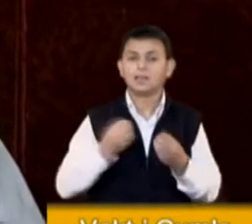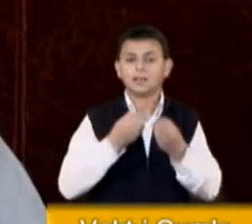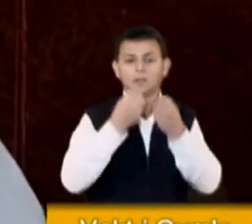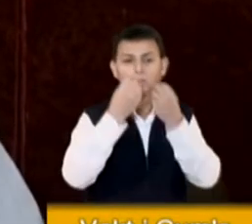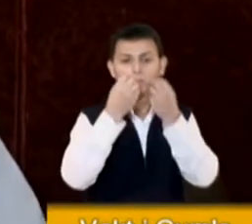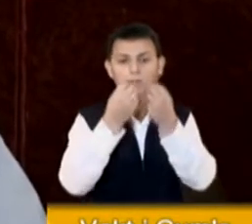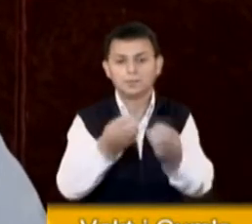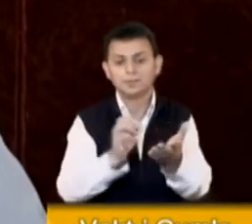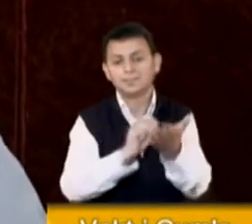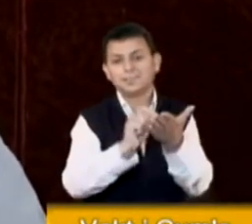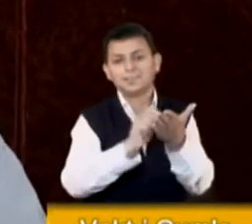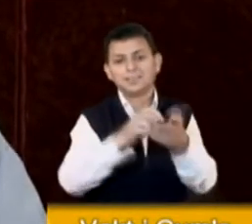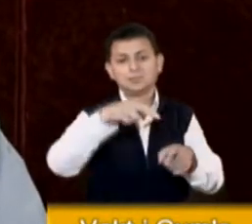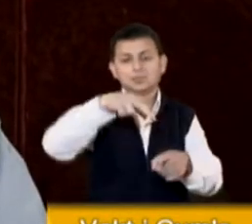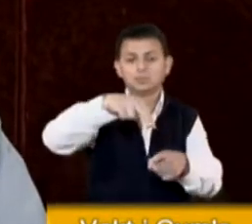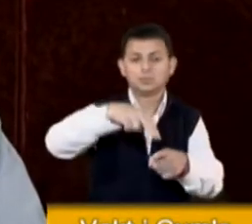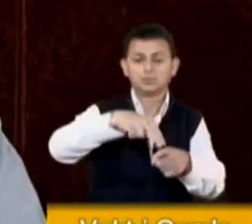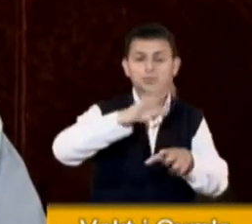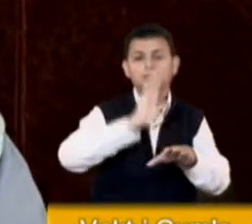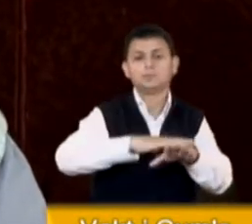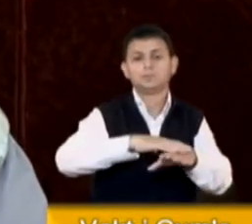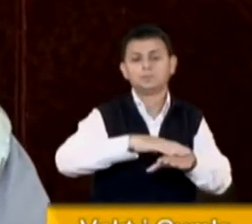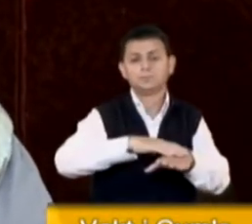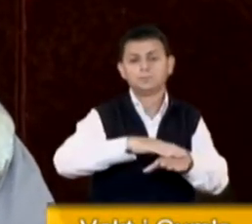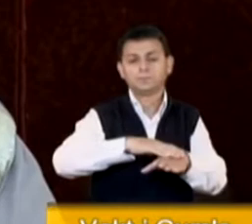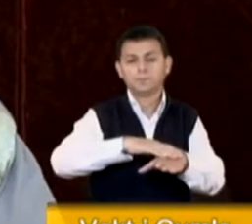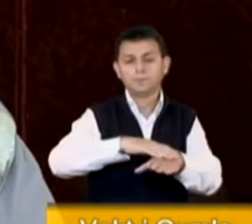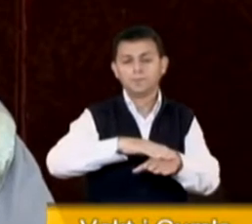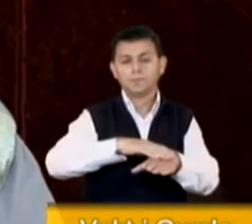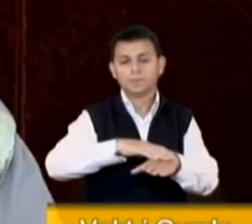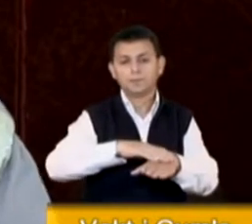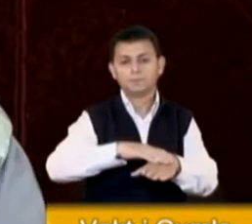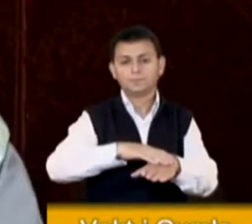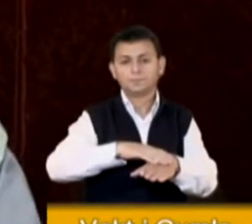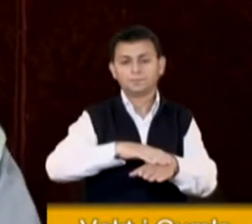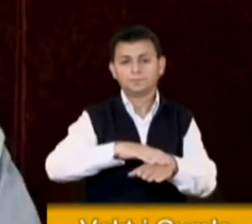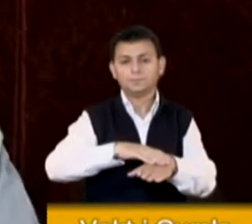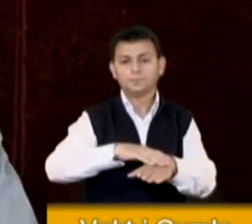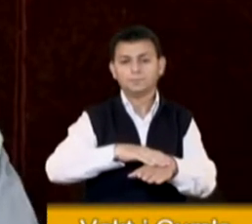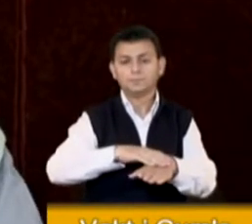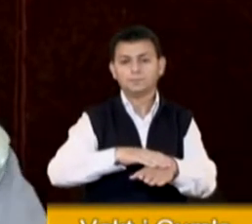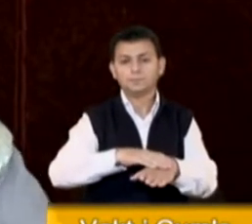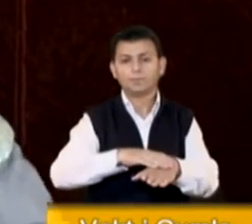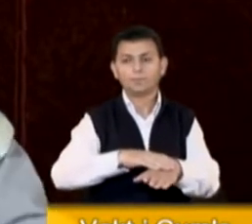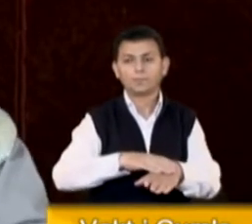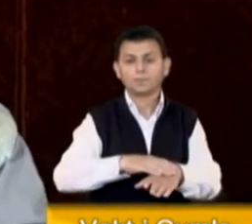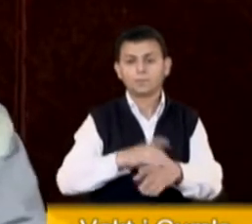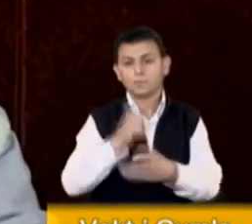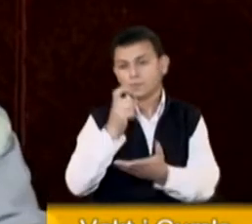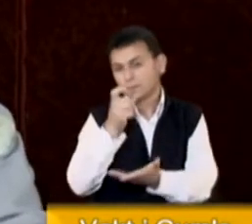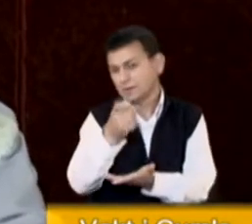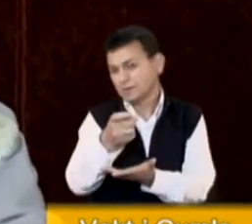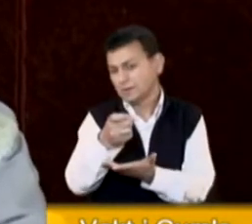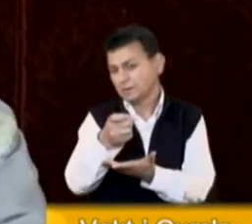etmiş, takdir etmişse ona güveneceksin diye bunu yazdığını ifade ediyor. Muhterem müminler, hatta avcı var mı içinizde?